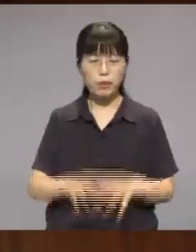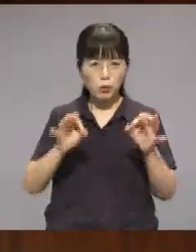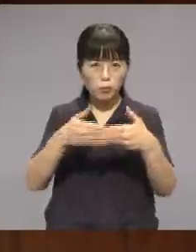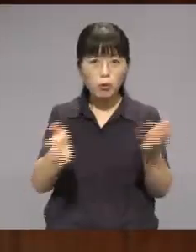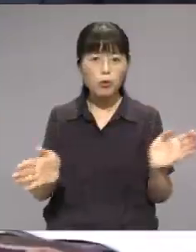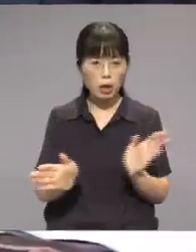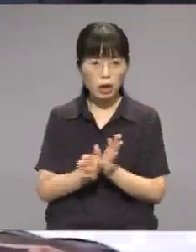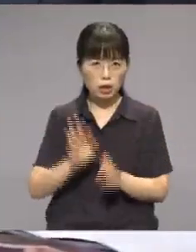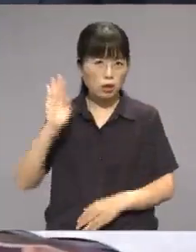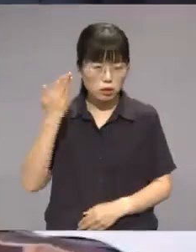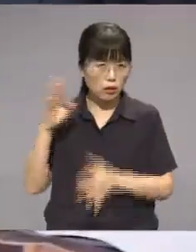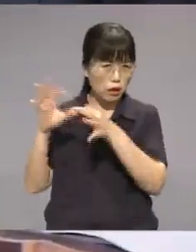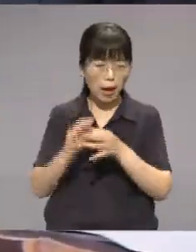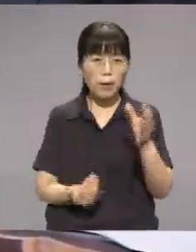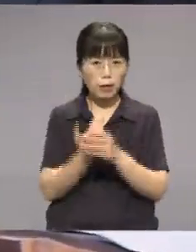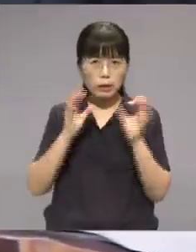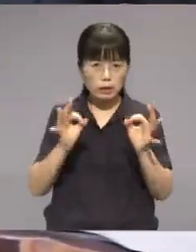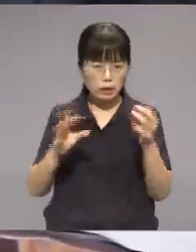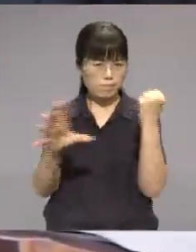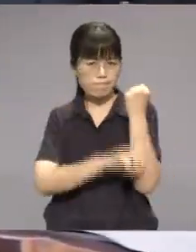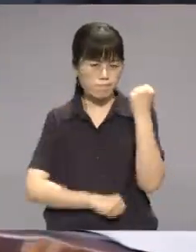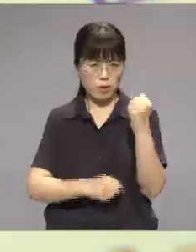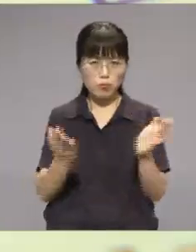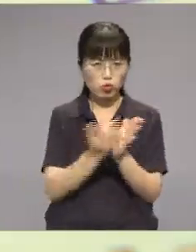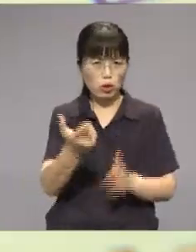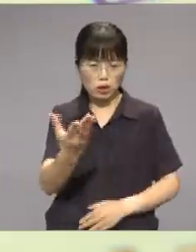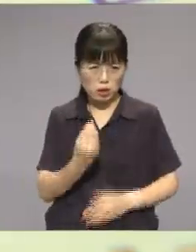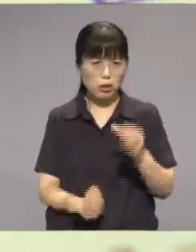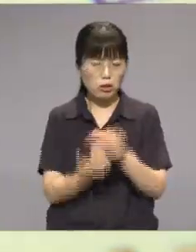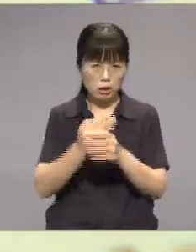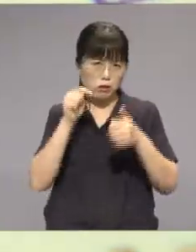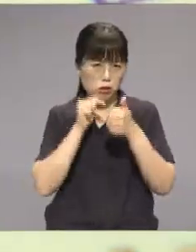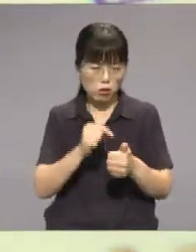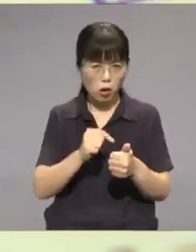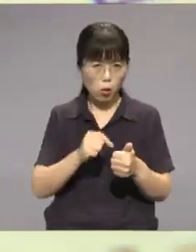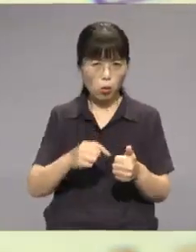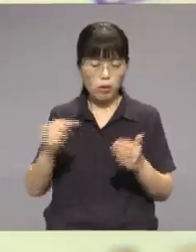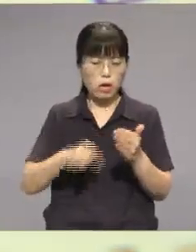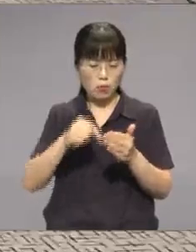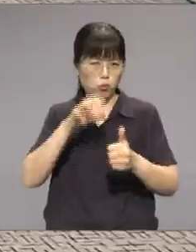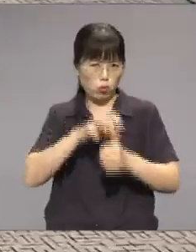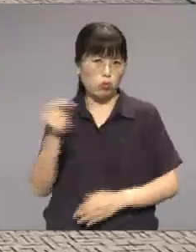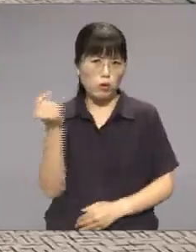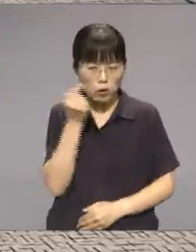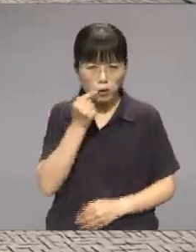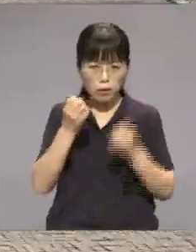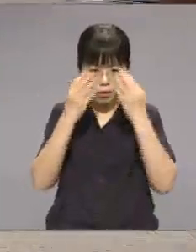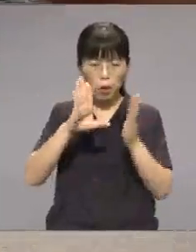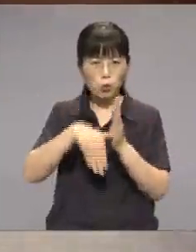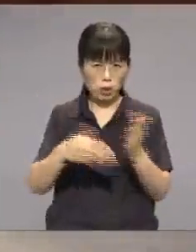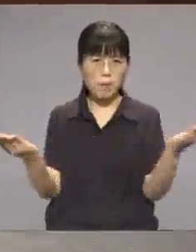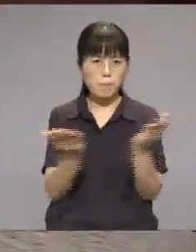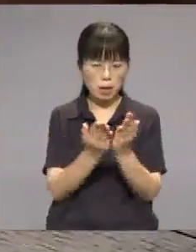금융당국은 최근 연이어 발생한 은행의 횡령 부당 대출 사건 등을 지적하며 내부 통제 강화와 새로운 시대에